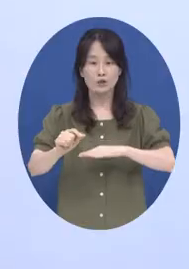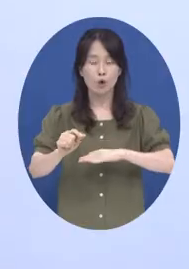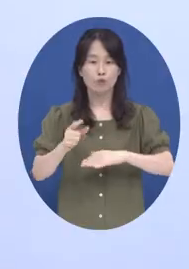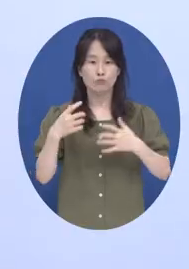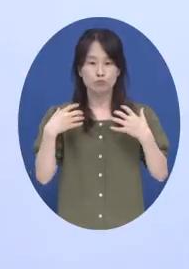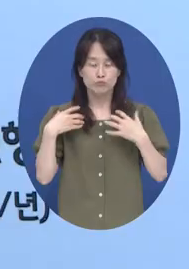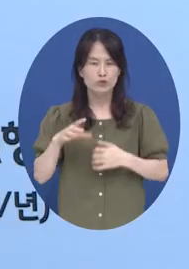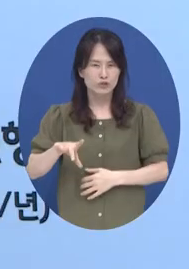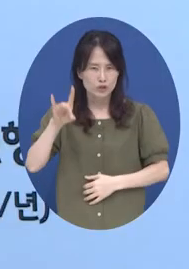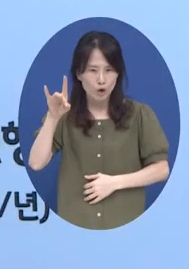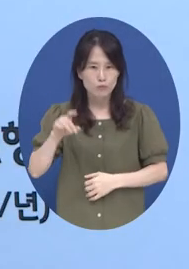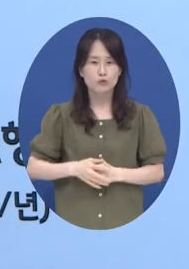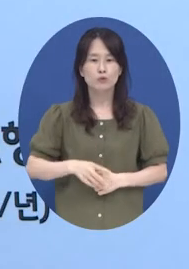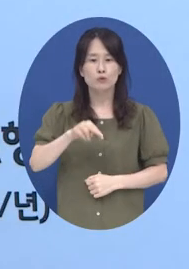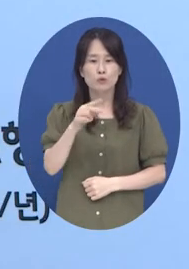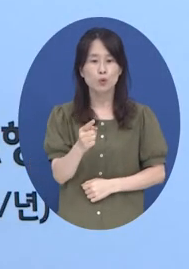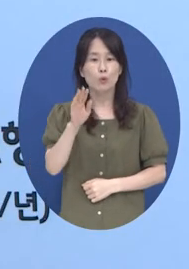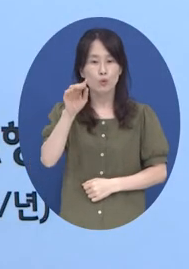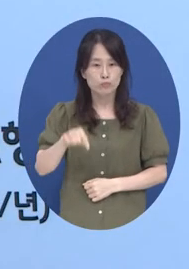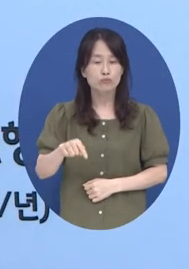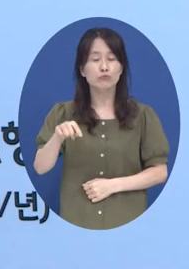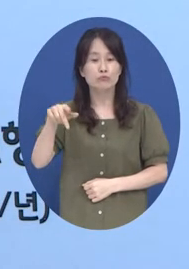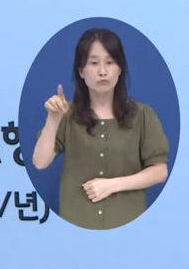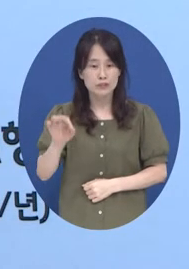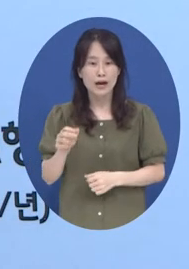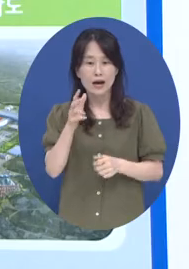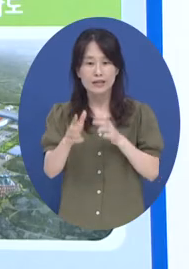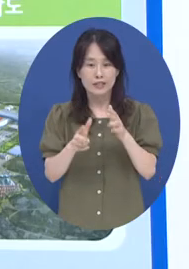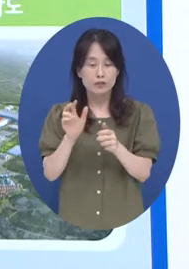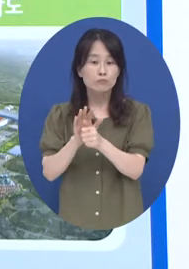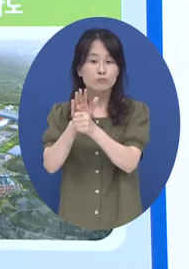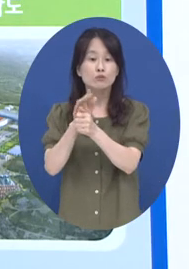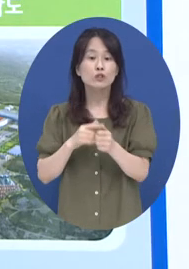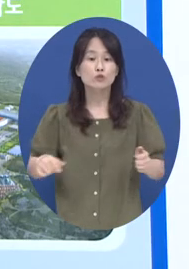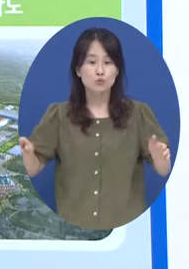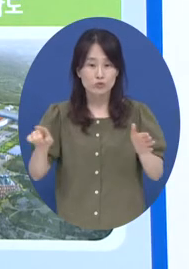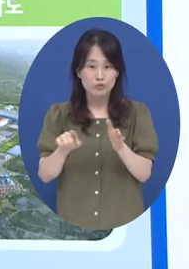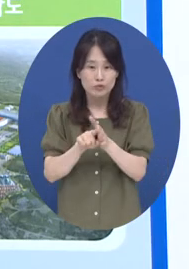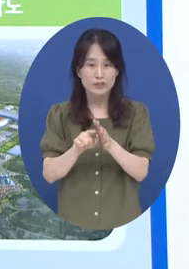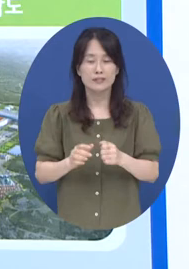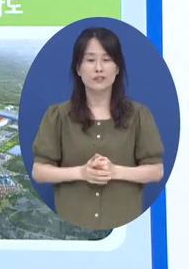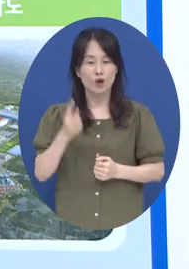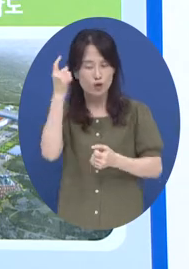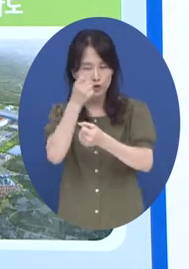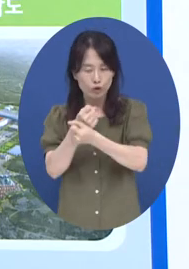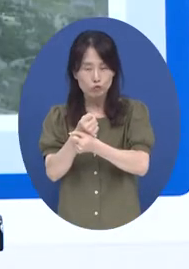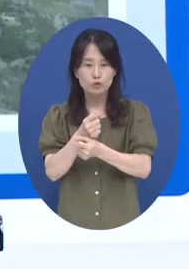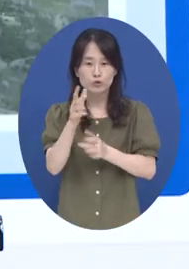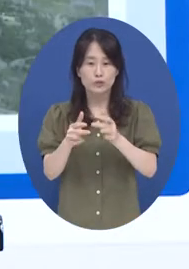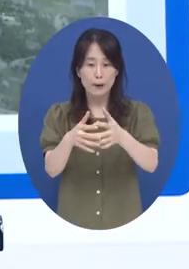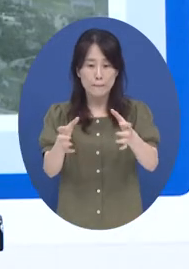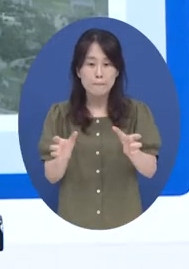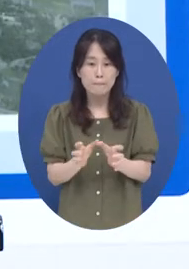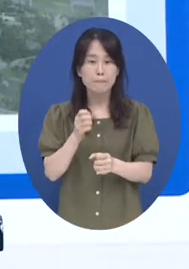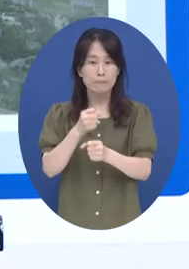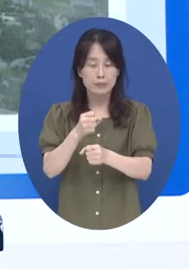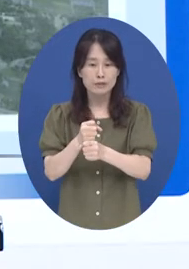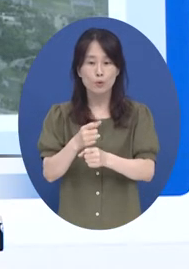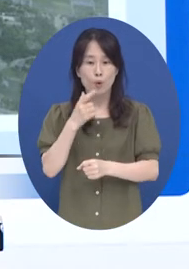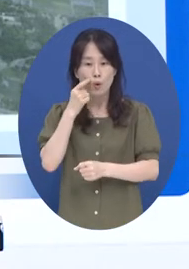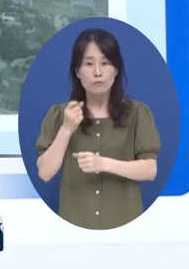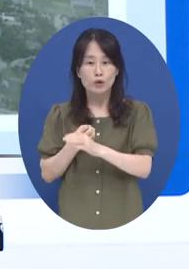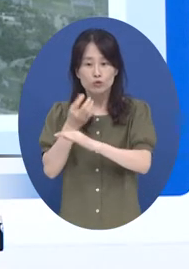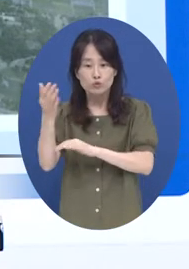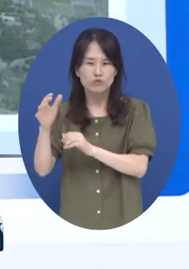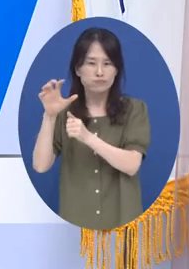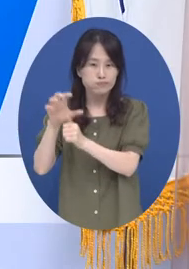정부 최초로 소재와 부품, 장비, 국산화 기술을 육성하기 위한 경기도 소재 부품 장비 연구 사업단을 설치했고,